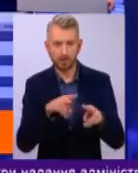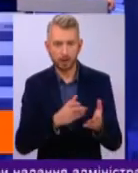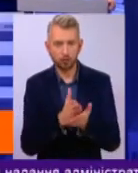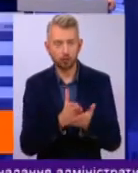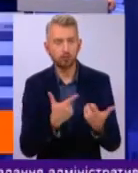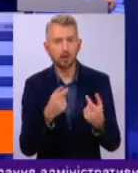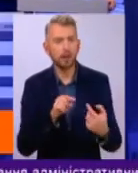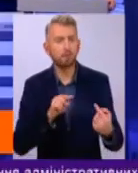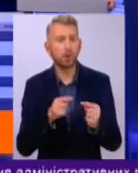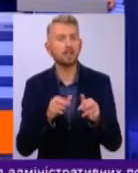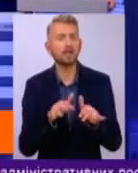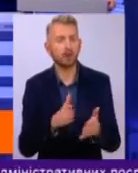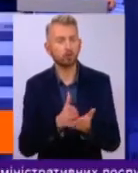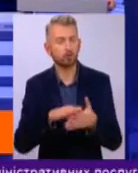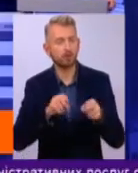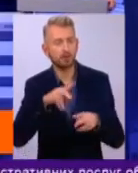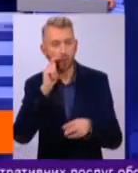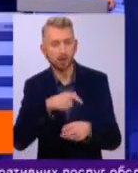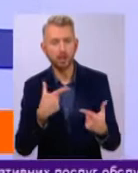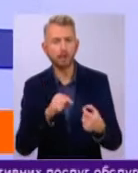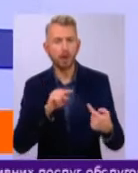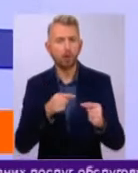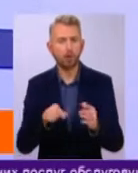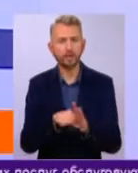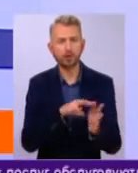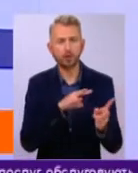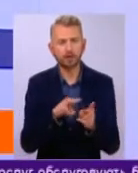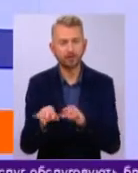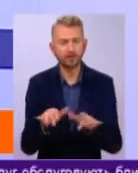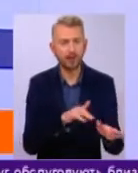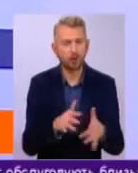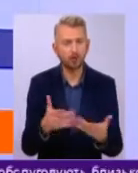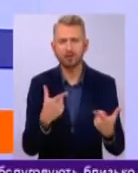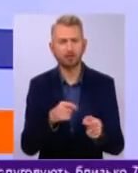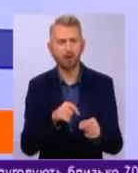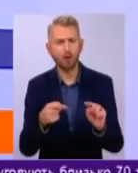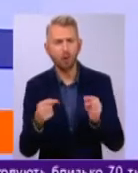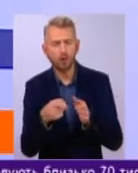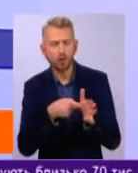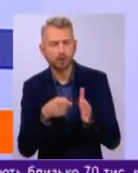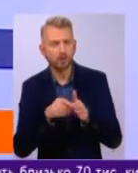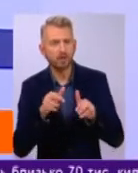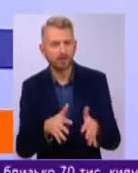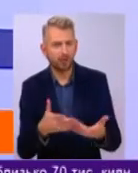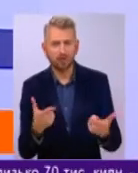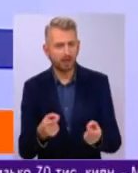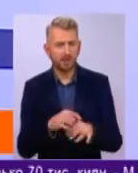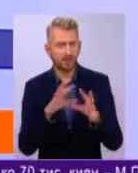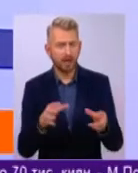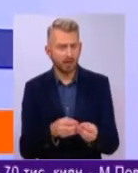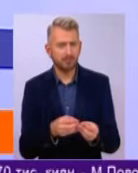де тоді протидія Служби безпеки України, де контртерористичні заходи, де контррозвідувальні заходи, і де